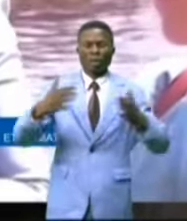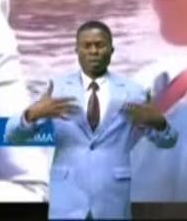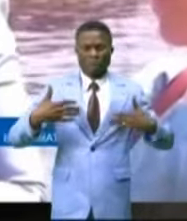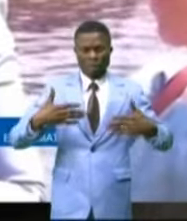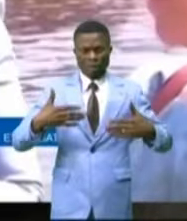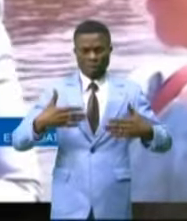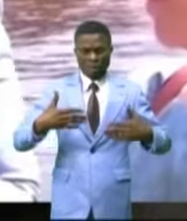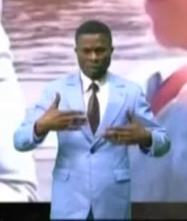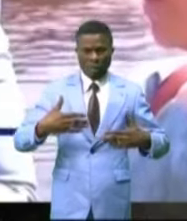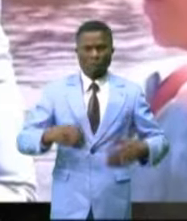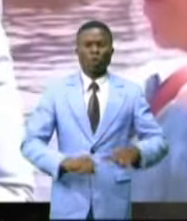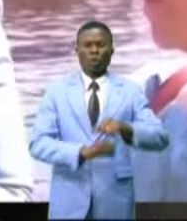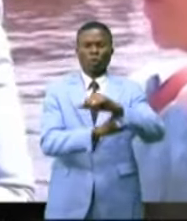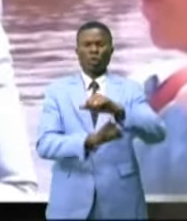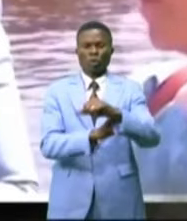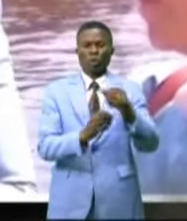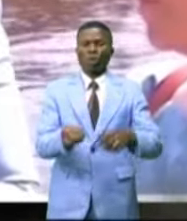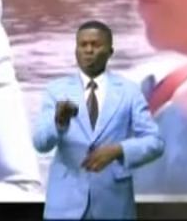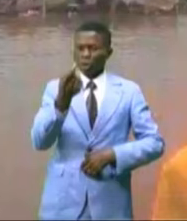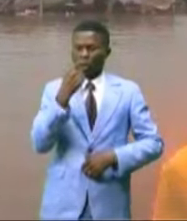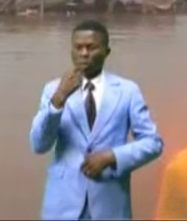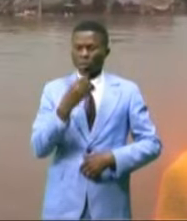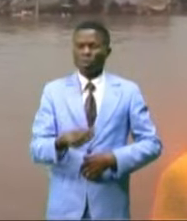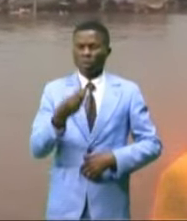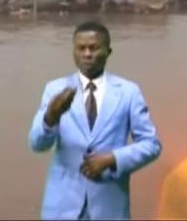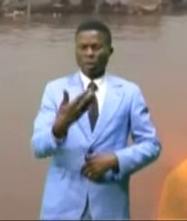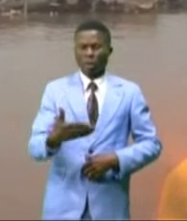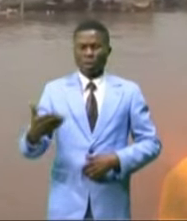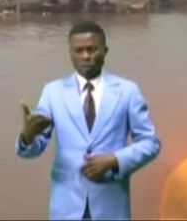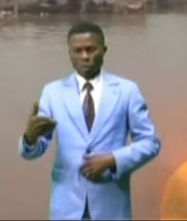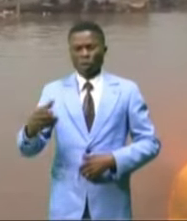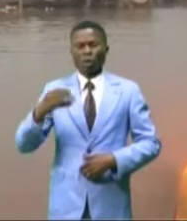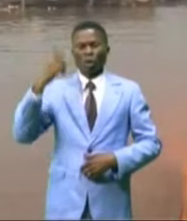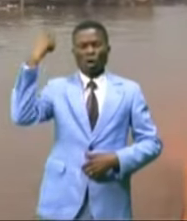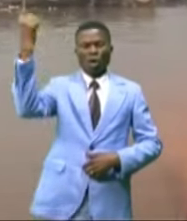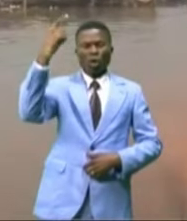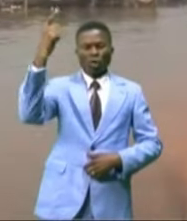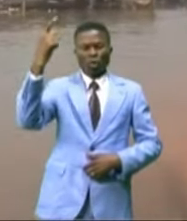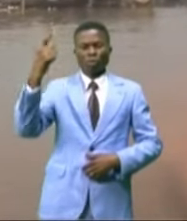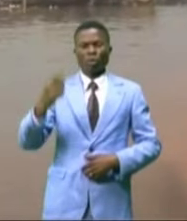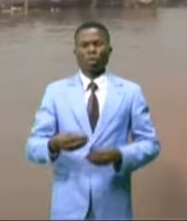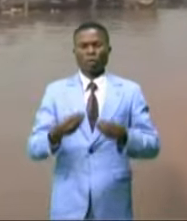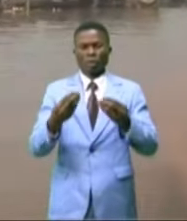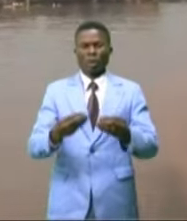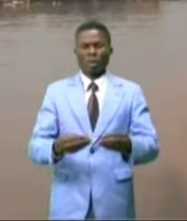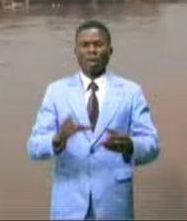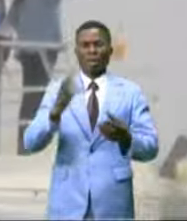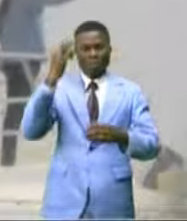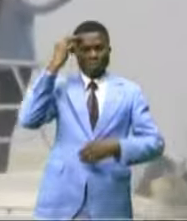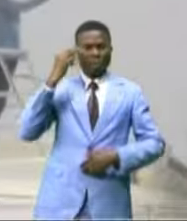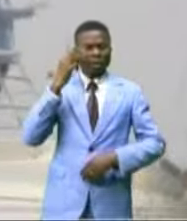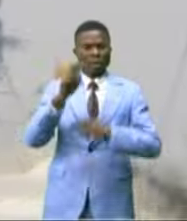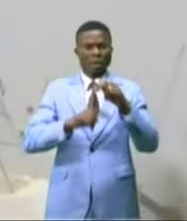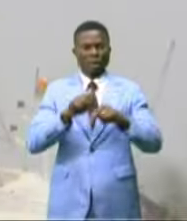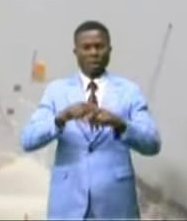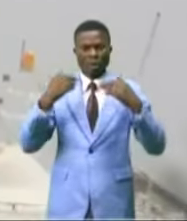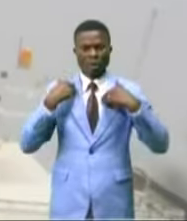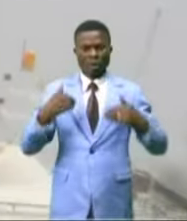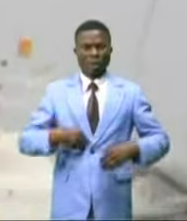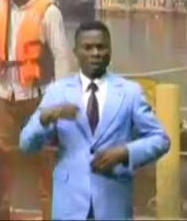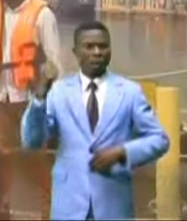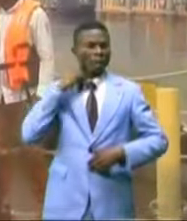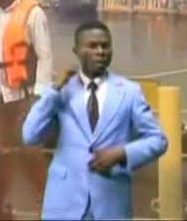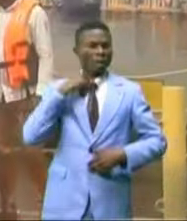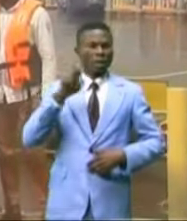véhicules que de crédit carbone et aussi d'autres engagements pris au niveau international accompagné du ministre national de la santé le docteur